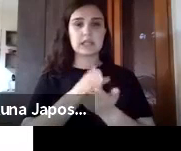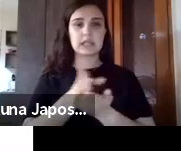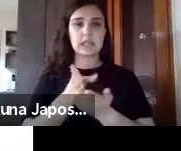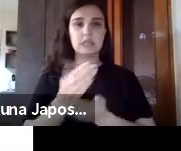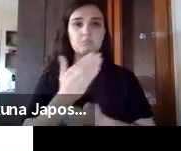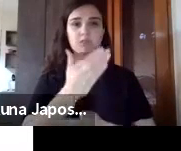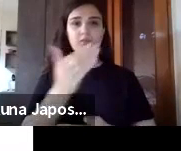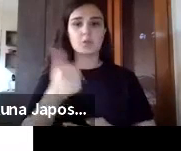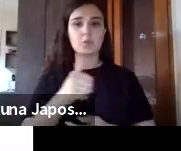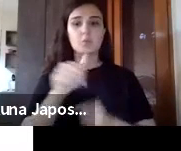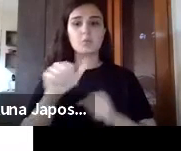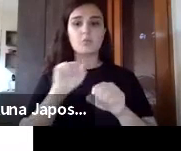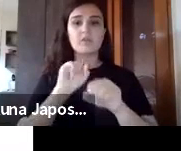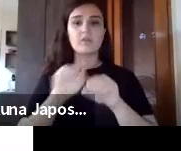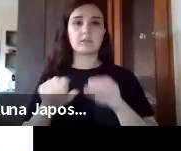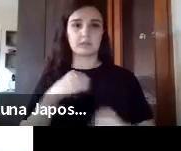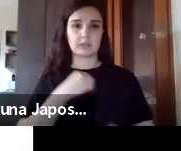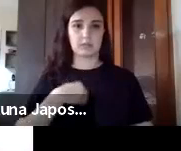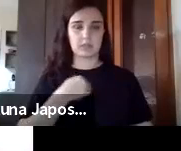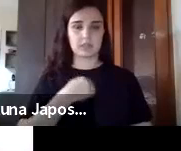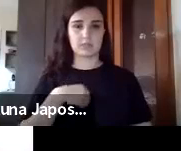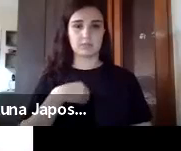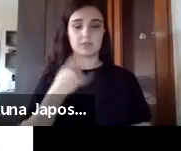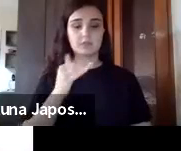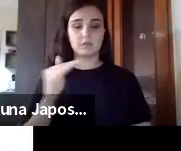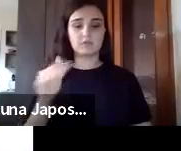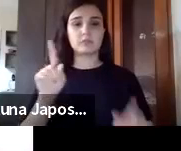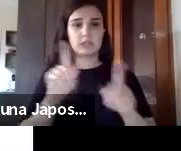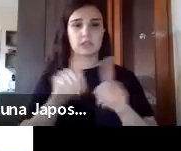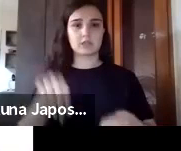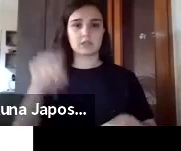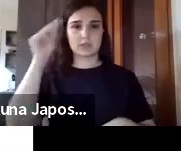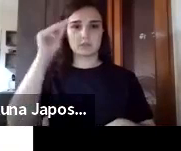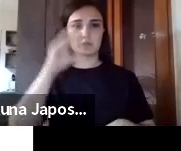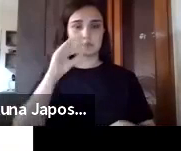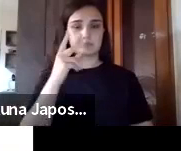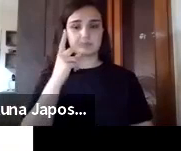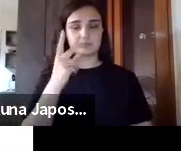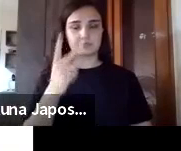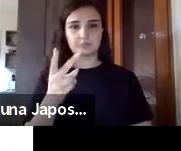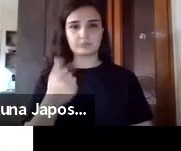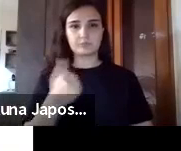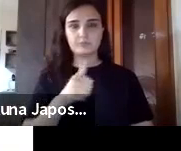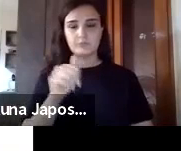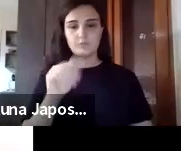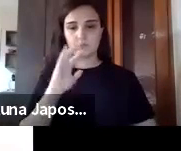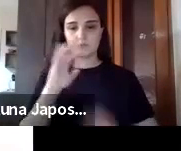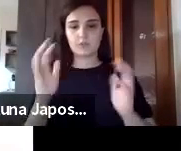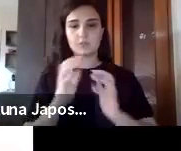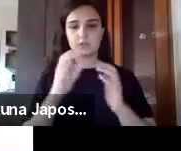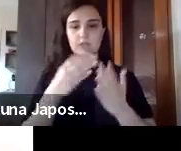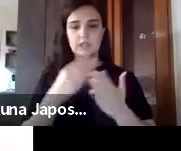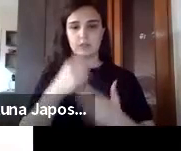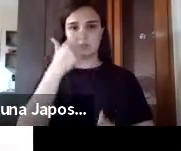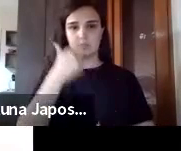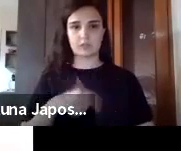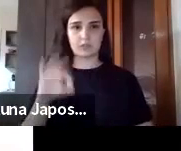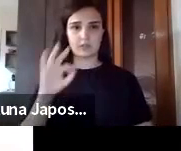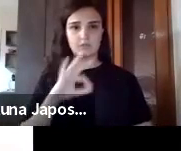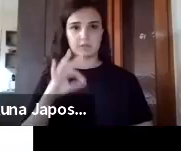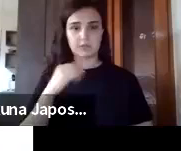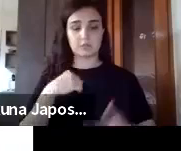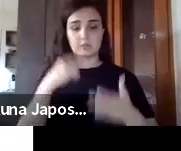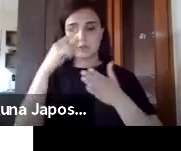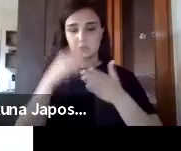როგორ უმკლავდებით ბრას. ბავშვი ასევე სწავლობს, როდესაც გიყურებთ, როგორ ზრუნავთ საკუთარ თავზე. და მერწმუნეთ,